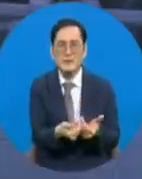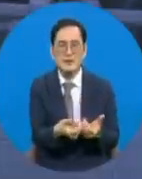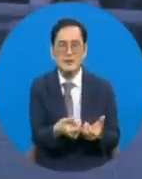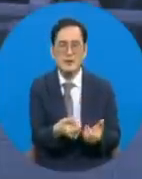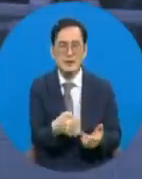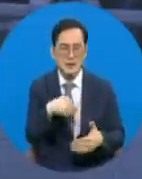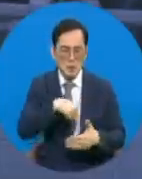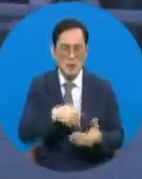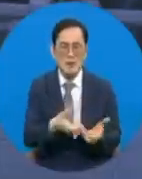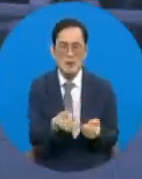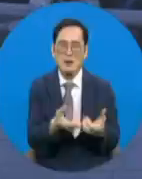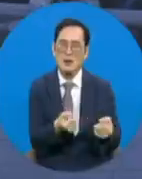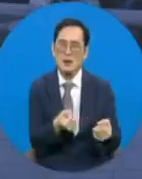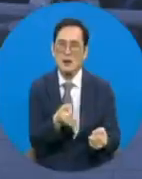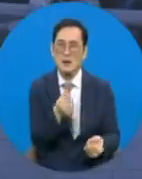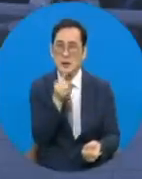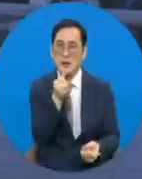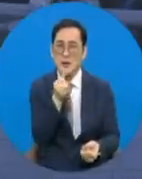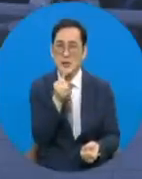이래경 이사장은요,